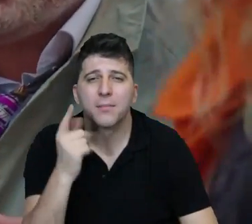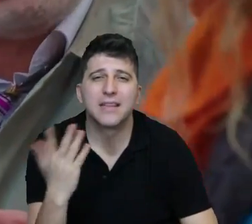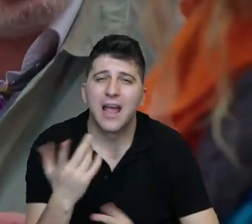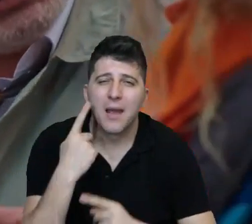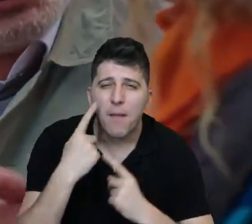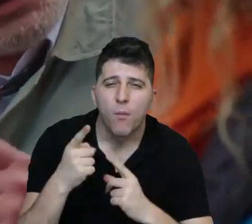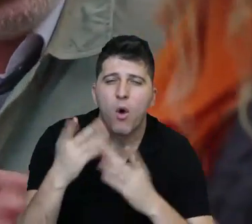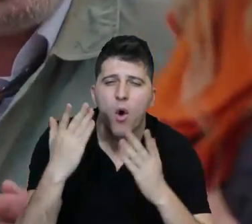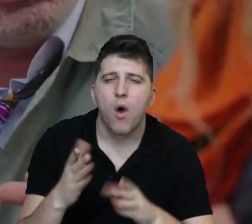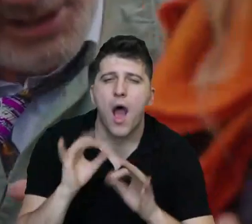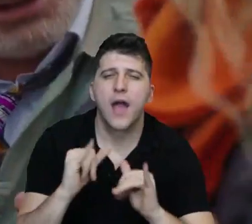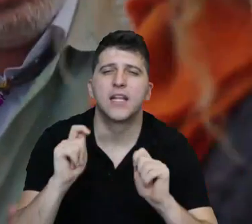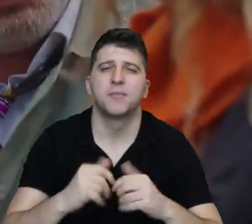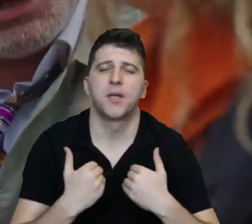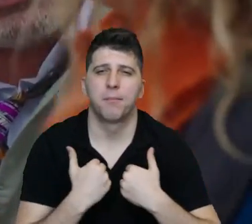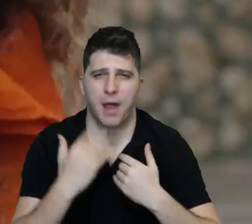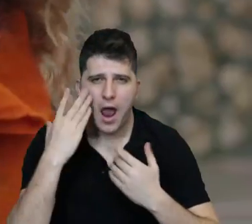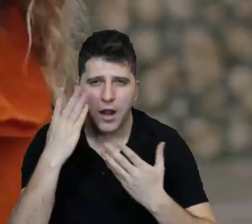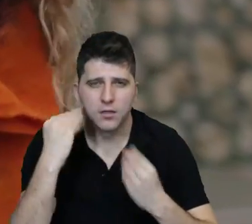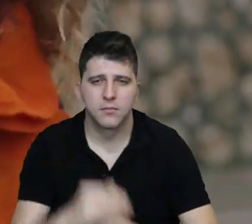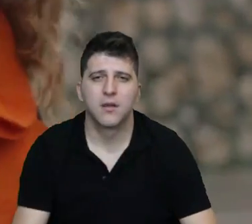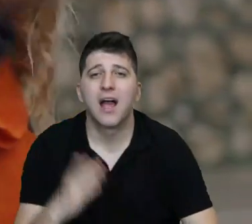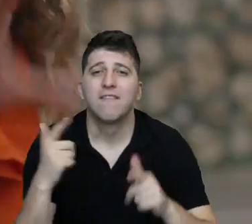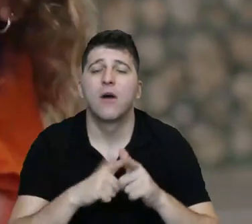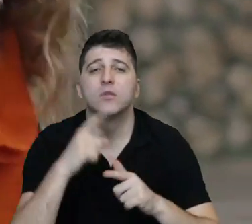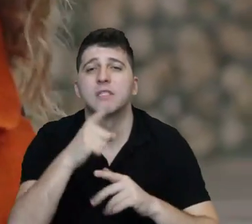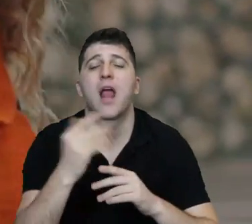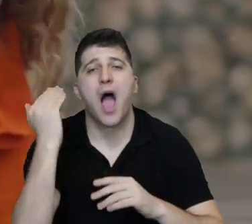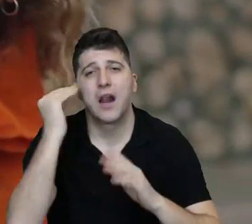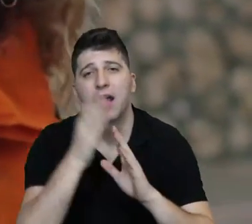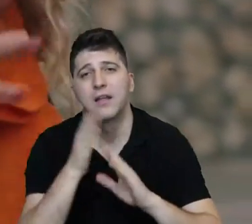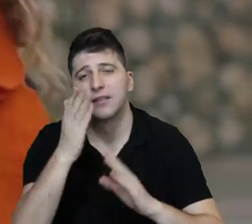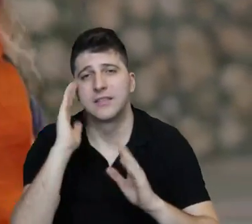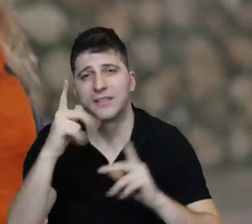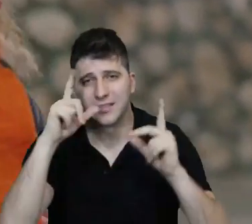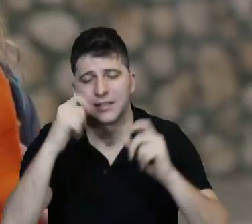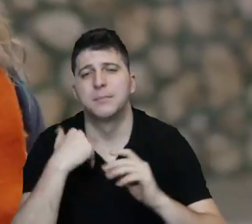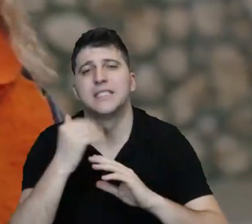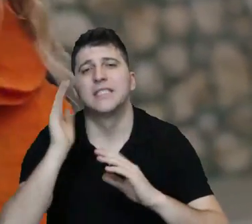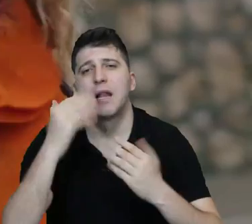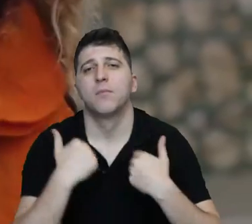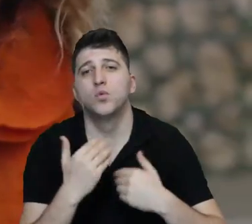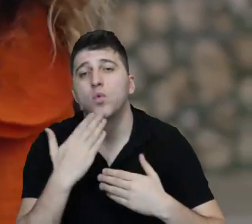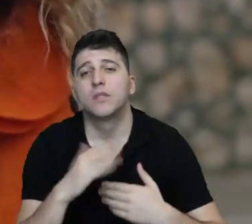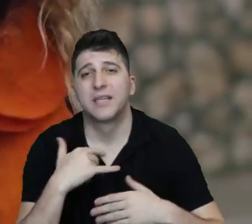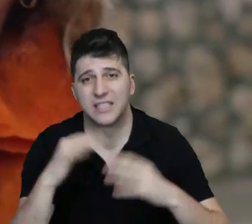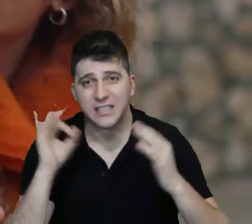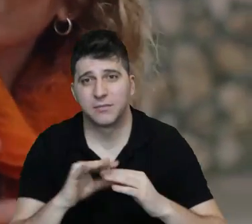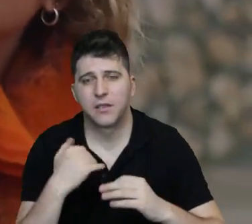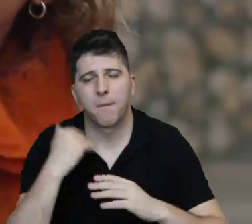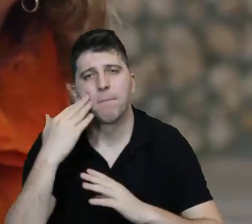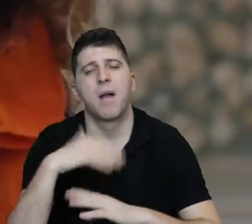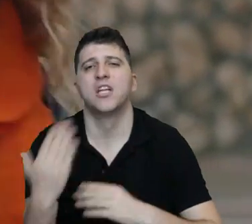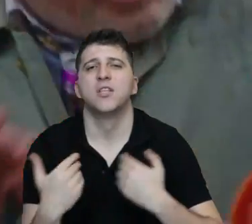ölçüyorum. O nasıl diyorsa ona göre davranacağım. Anlatabiliyor muyum yani? Hadi Faruk, sen arka cepheden de al. Biz gidelim, yoksa ben şimdi